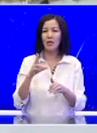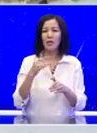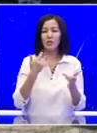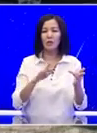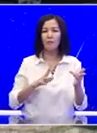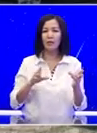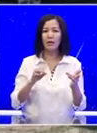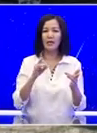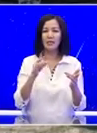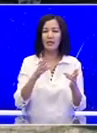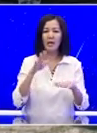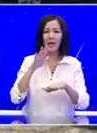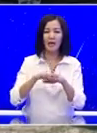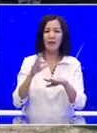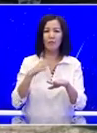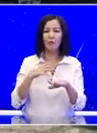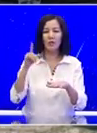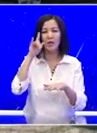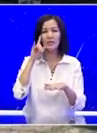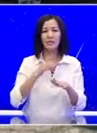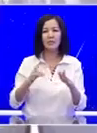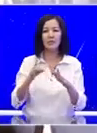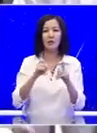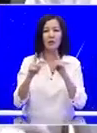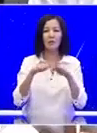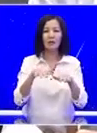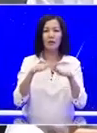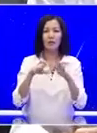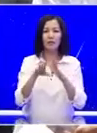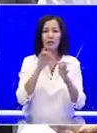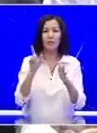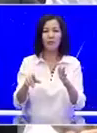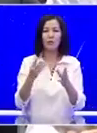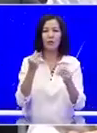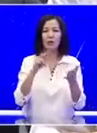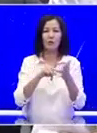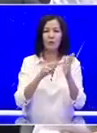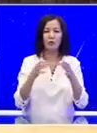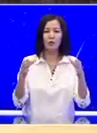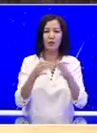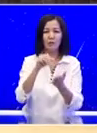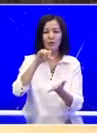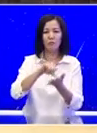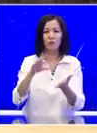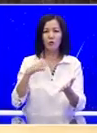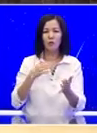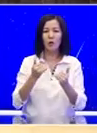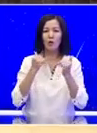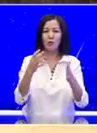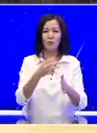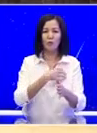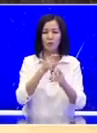әкім лауазымын атқарды. Қазақстан Республикасы парламенті сенатының депутаты, қаржы және бюджет комитетінің мүшесі болды. Құрмет